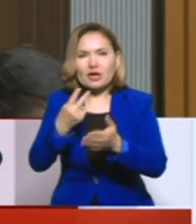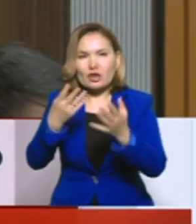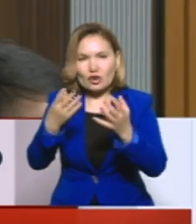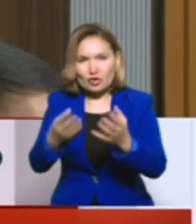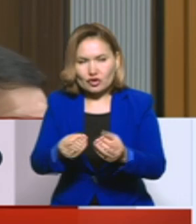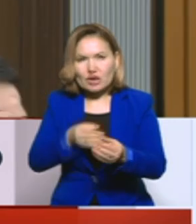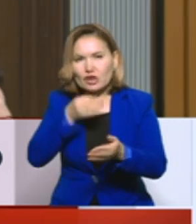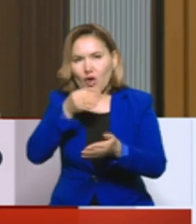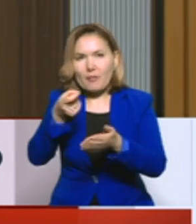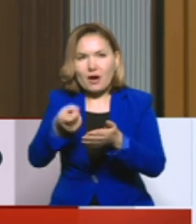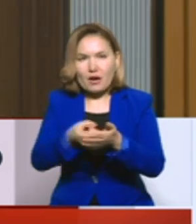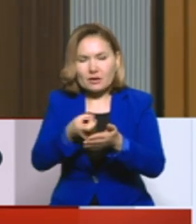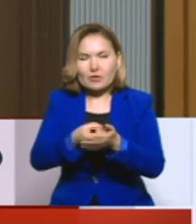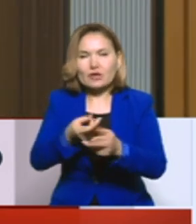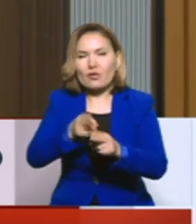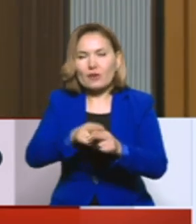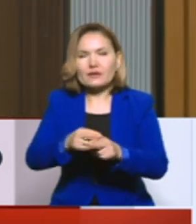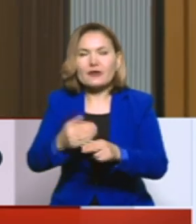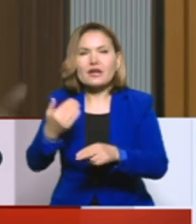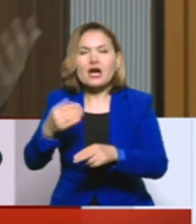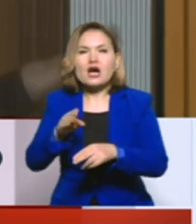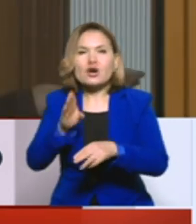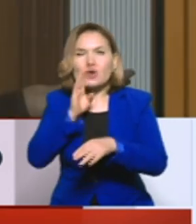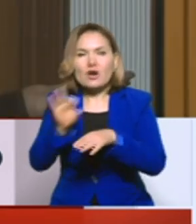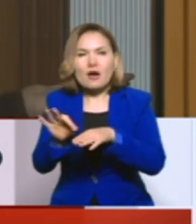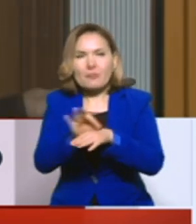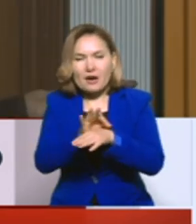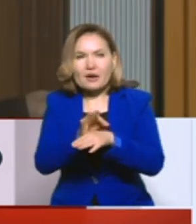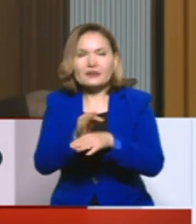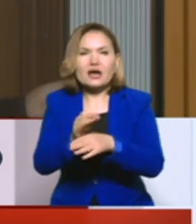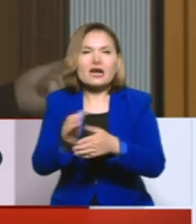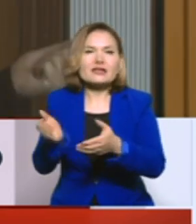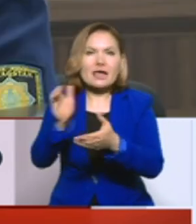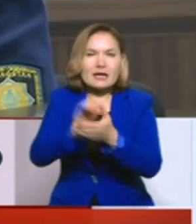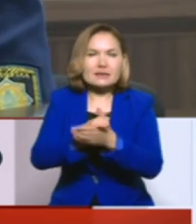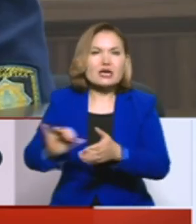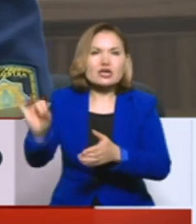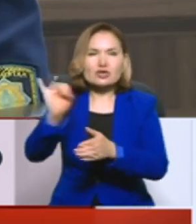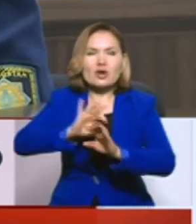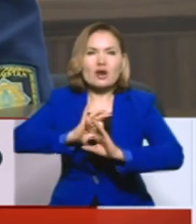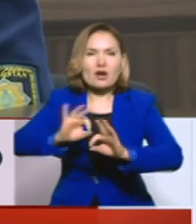жауап алынуда. Өткен жиында салтанатпен таныстығы жайлы айтқан еді. Бүгін